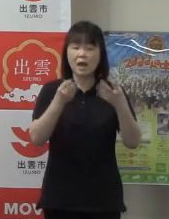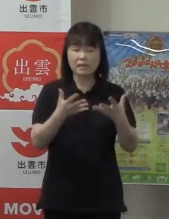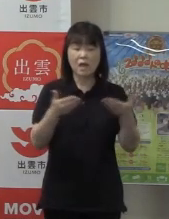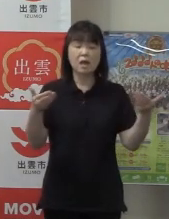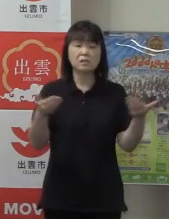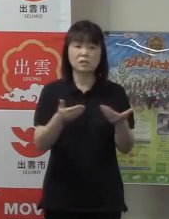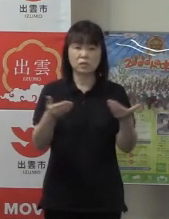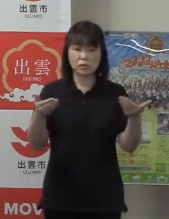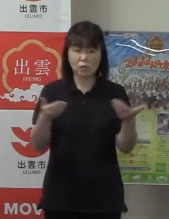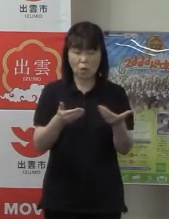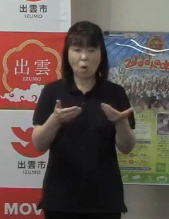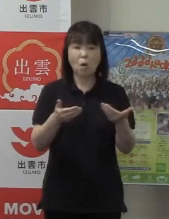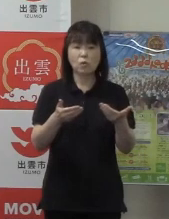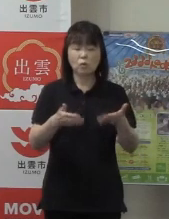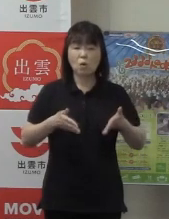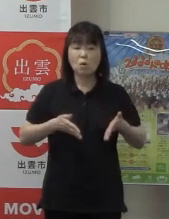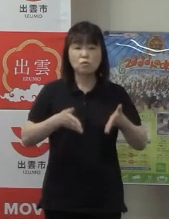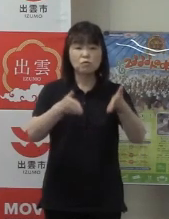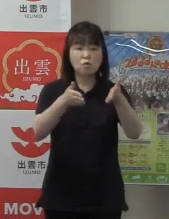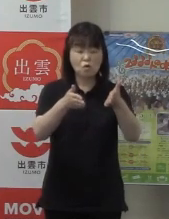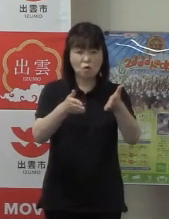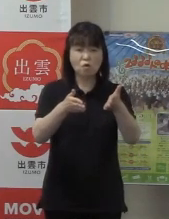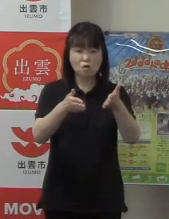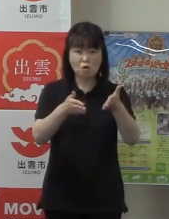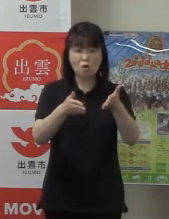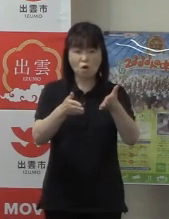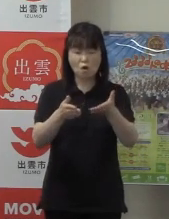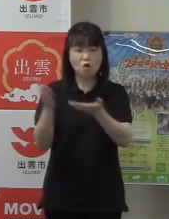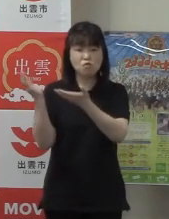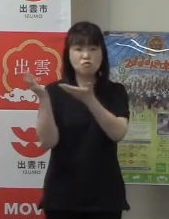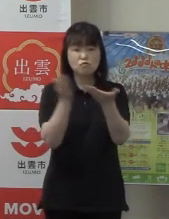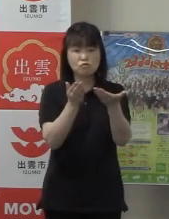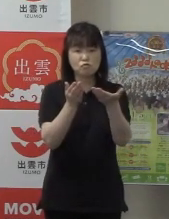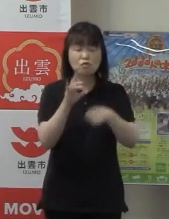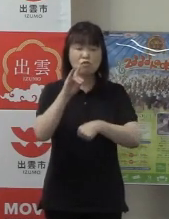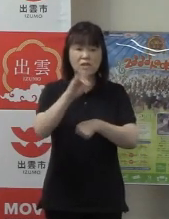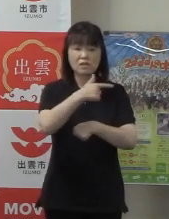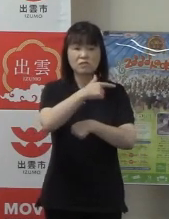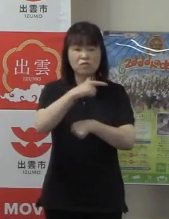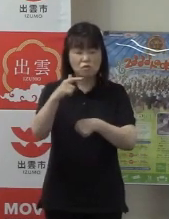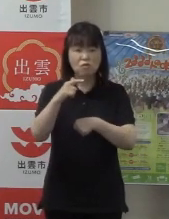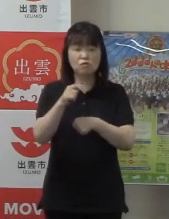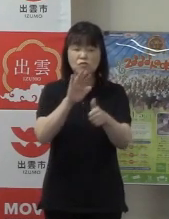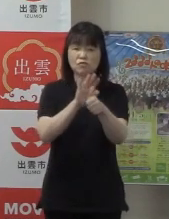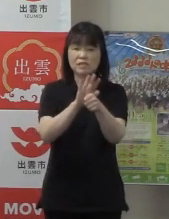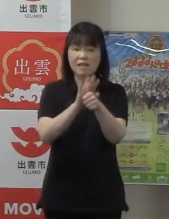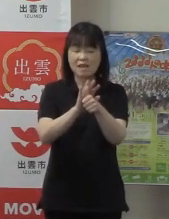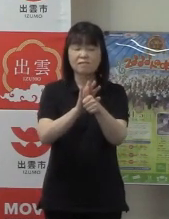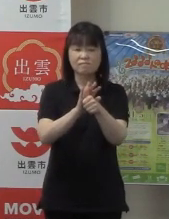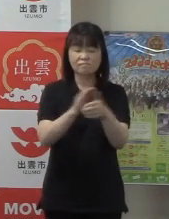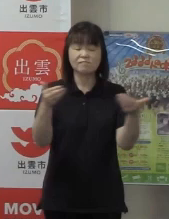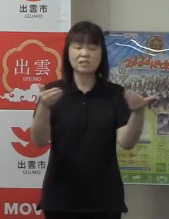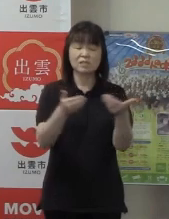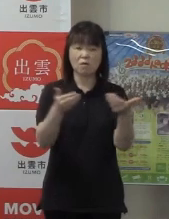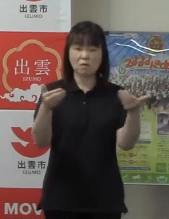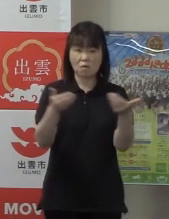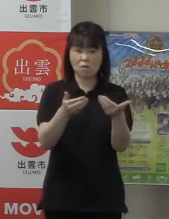ますが、道路運送事業者燃料費高騰緊急対策事業ということで、